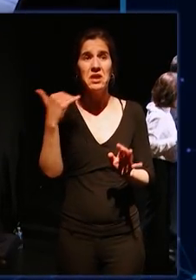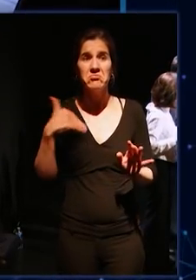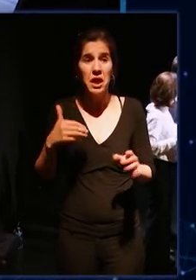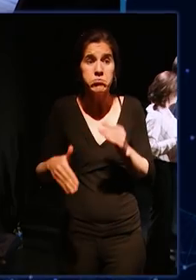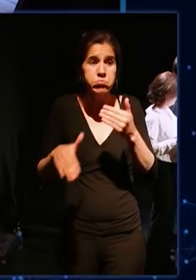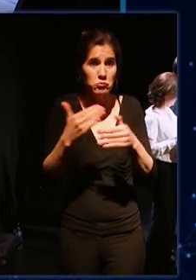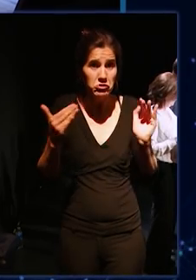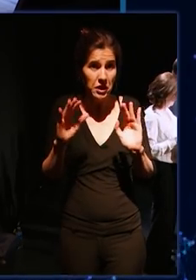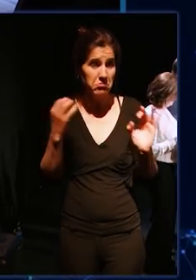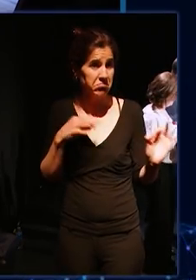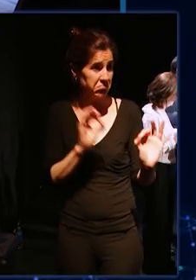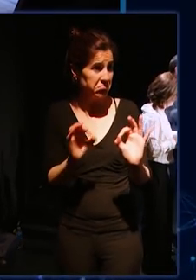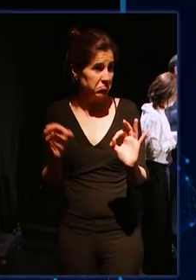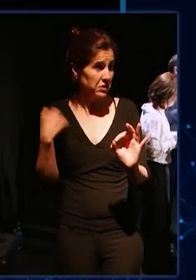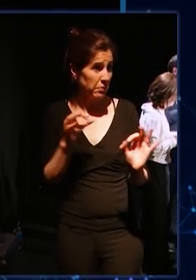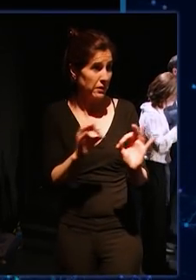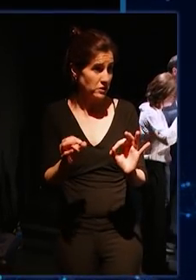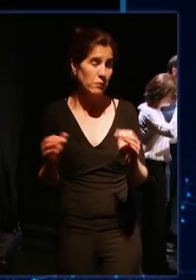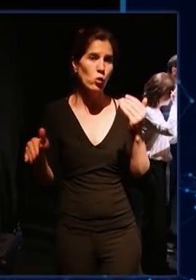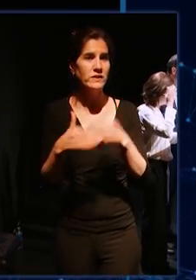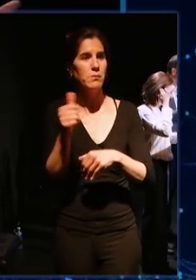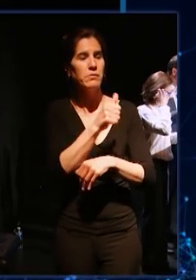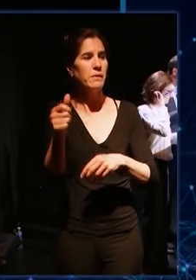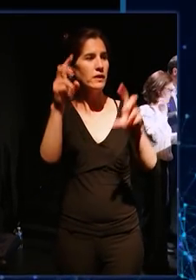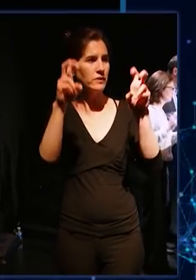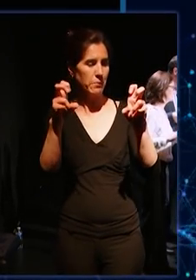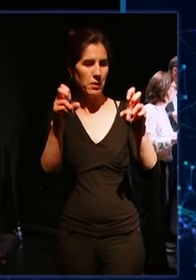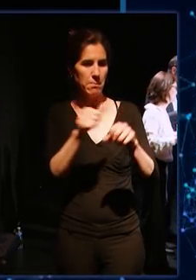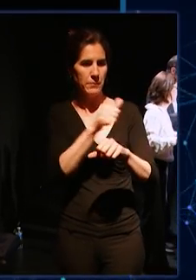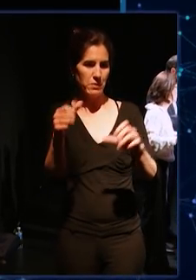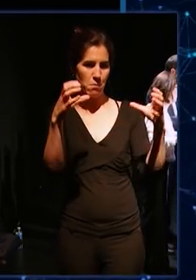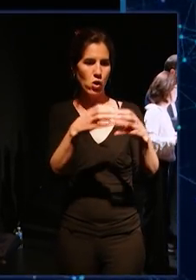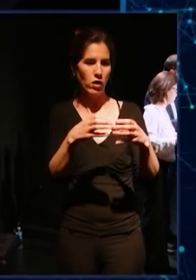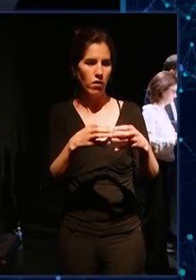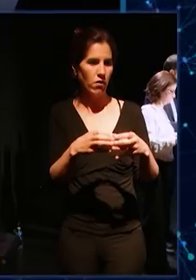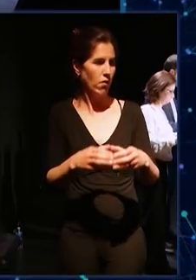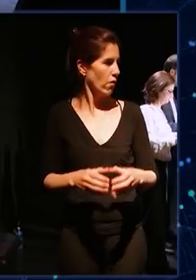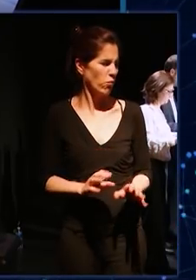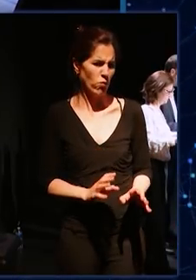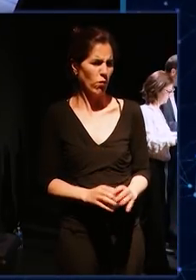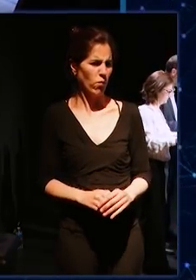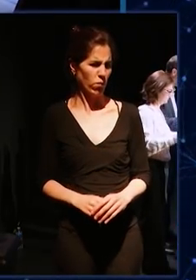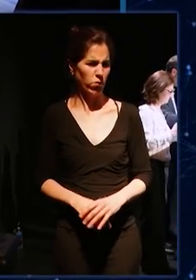no? Esteu a punt? Doncs comencem amb el primer tema, amb el primer bloc de debat.